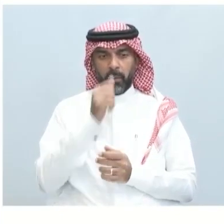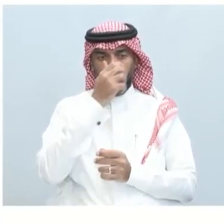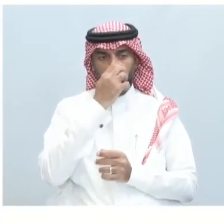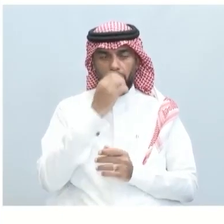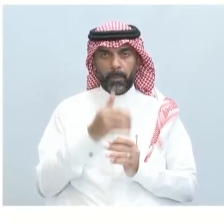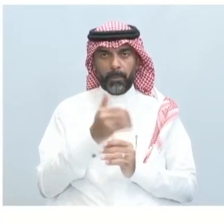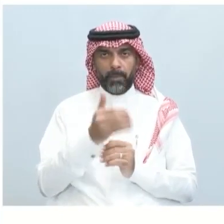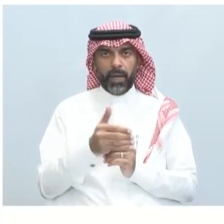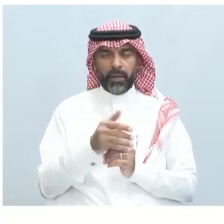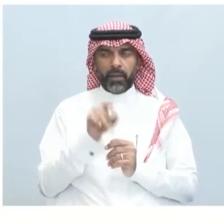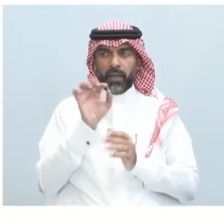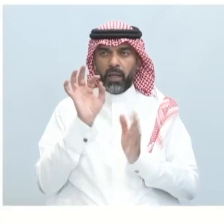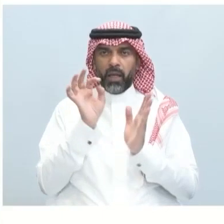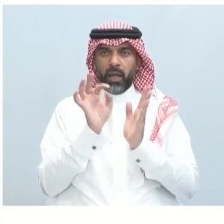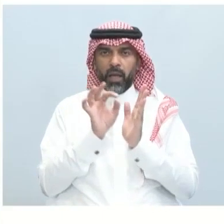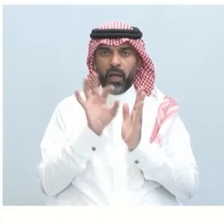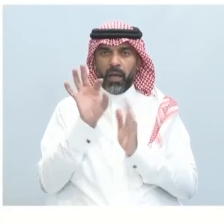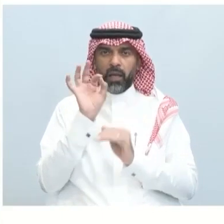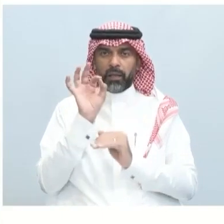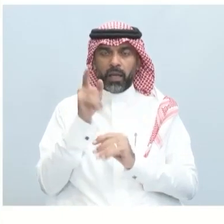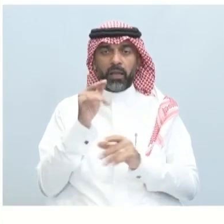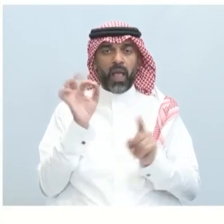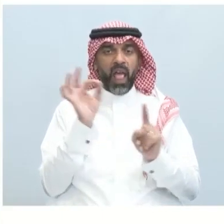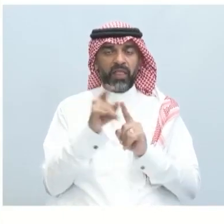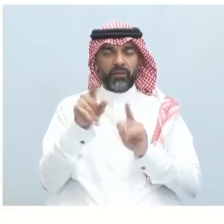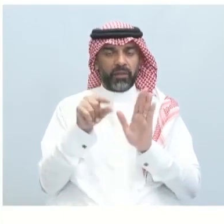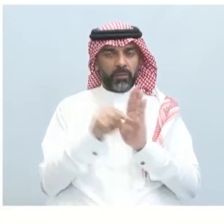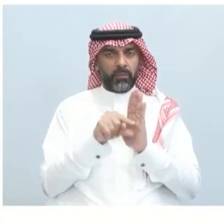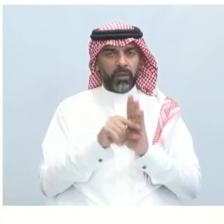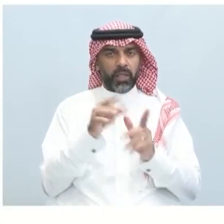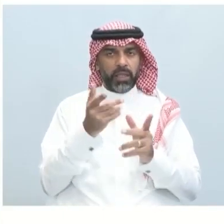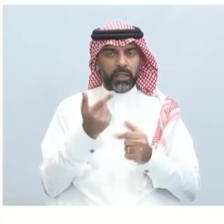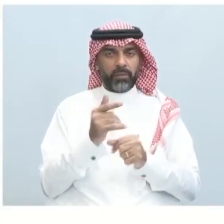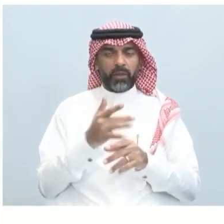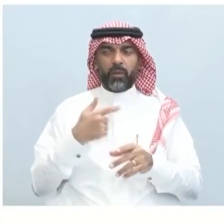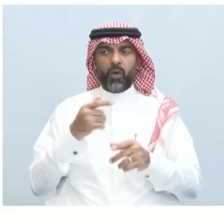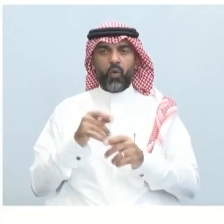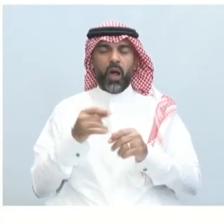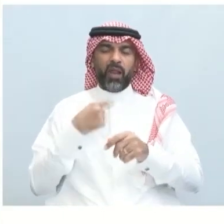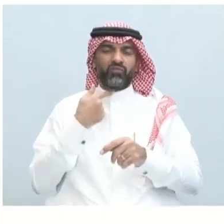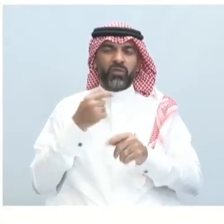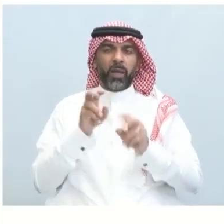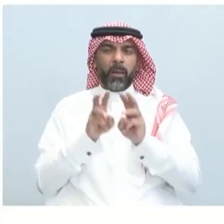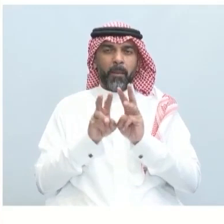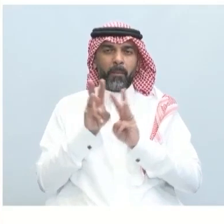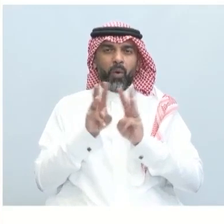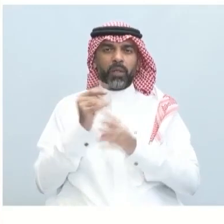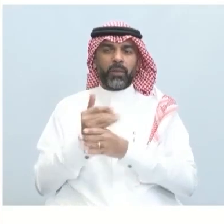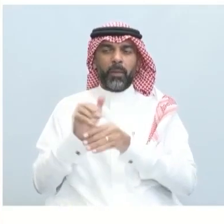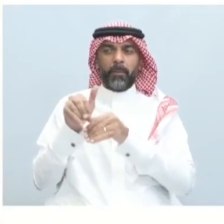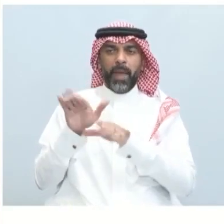بعد ذلك نقوم باختيار الهدف من إنشاء المنصة وهي بناء موقع لبيع المنتجات.